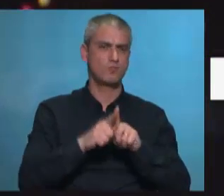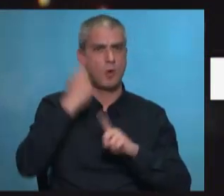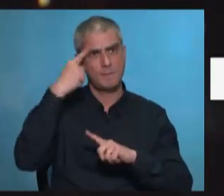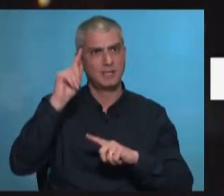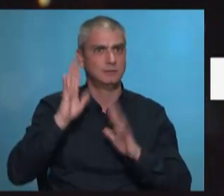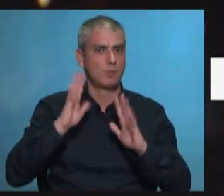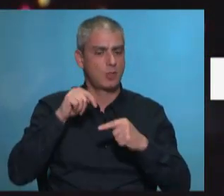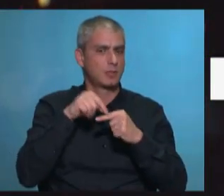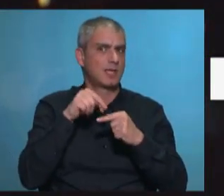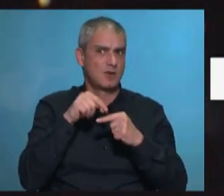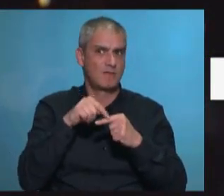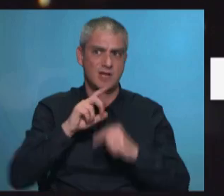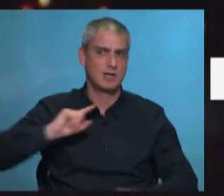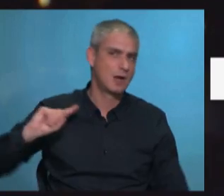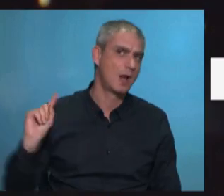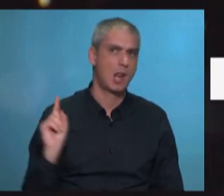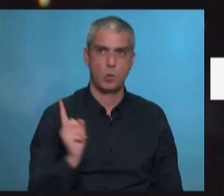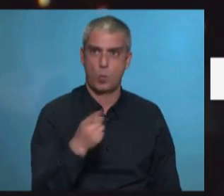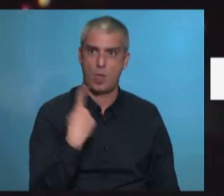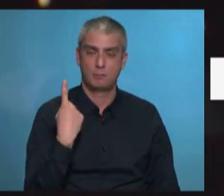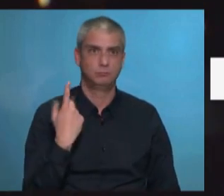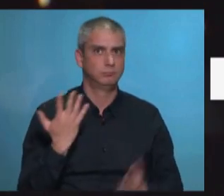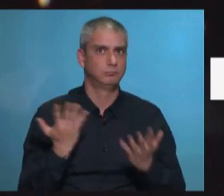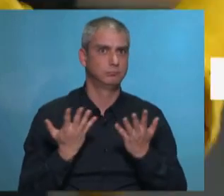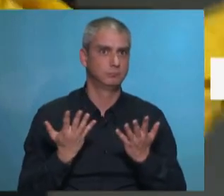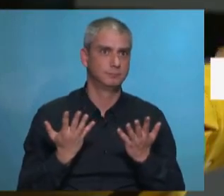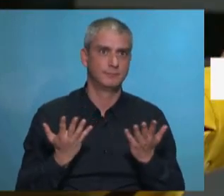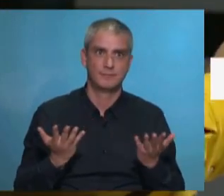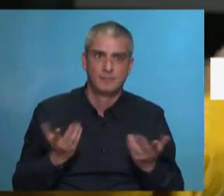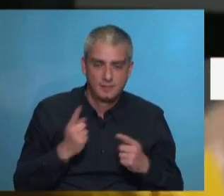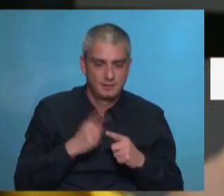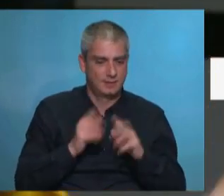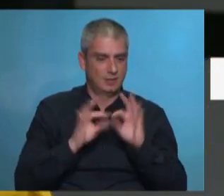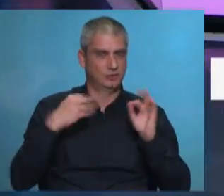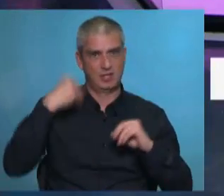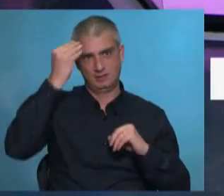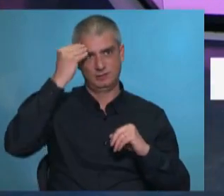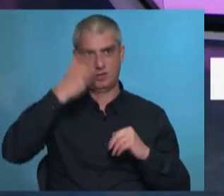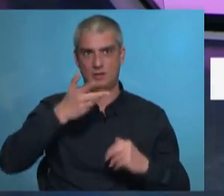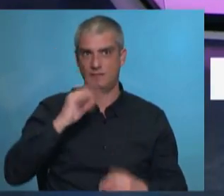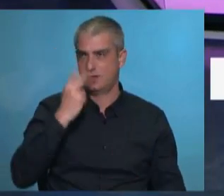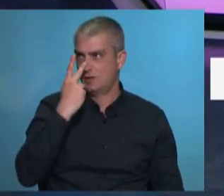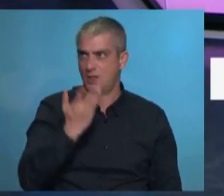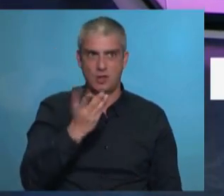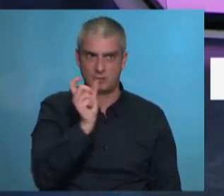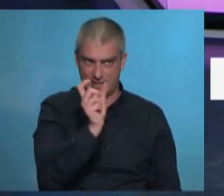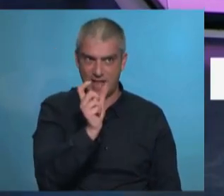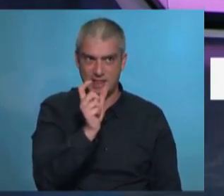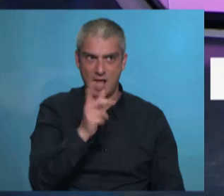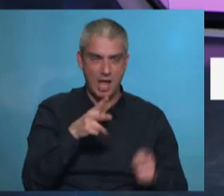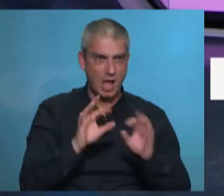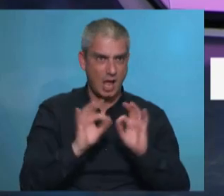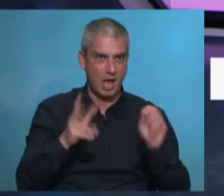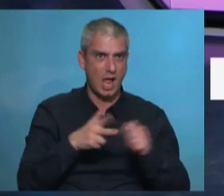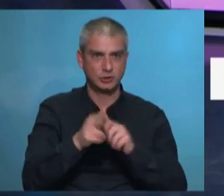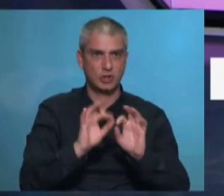מאוד חיובי לכל הצדדים. הייתה פתיחה ככה מאוד מאוד חגיגית. בדיוק, ההשקה אנחנו זוכרים הייתה מאוד גדולה. אפשר אפילו לראות איזשהו קטע מההשקה הזו שבה